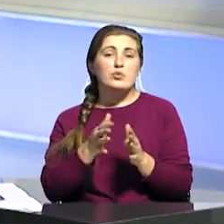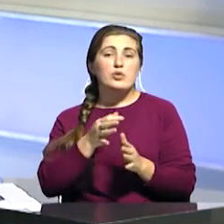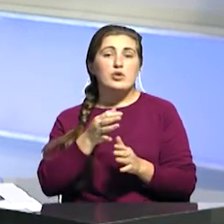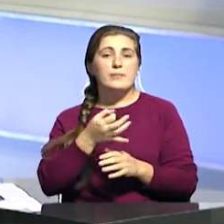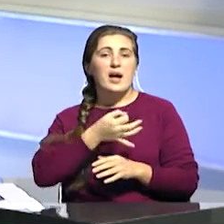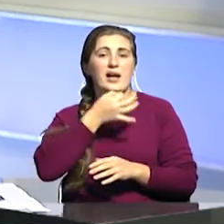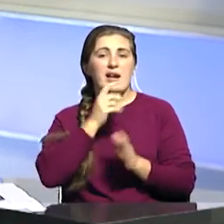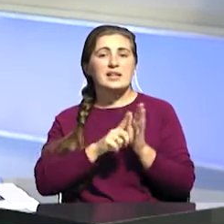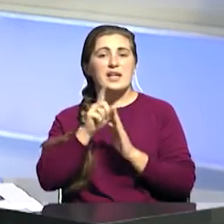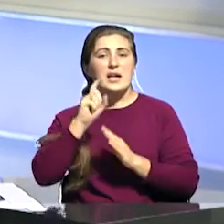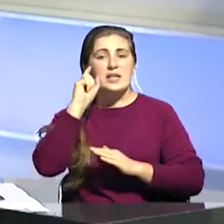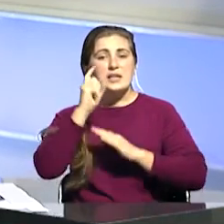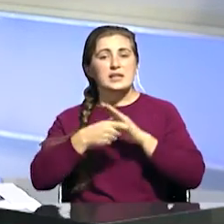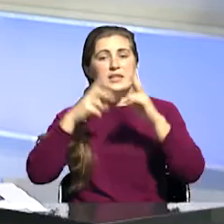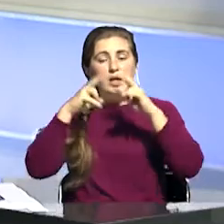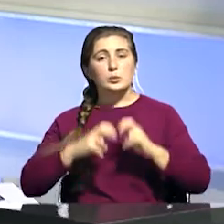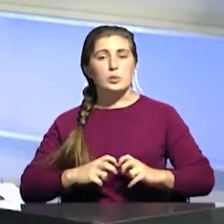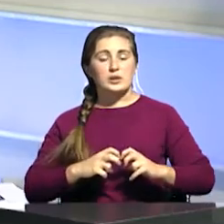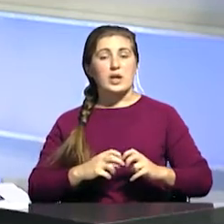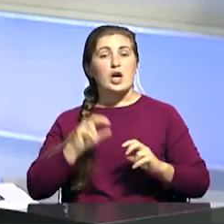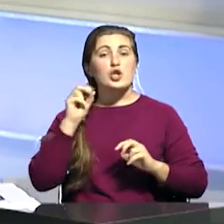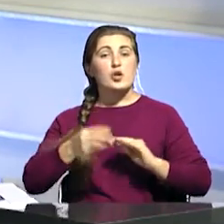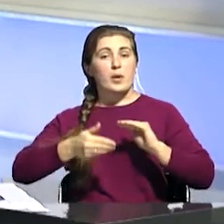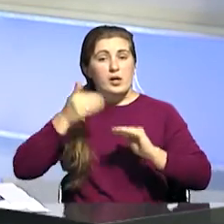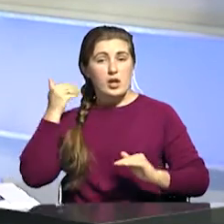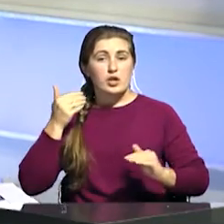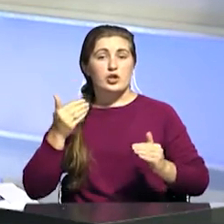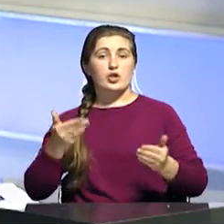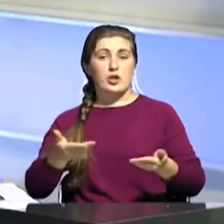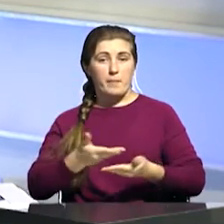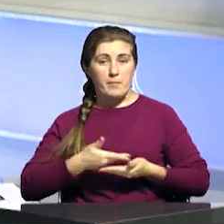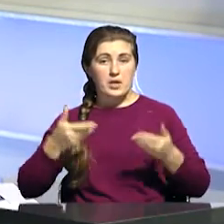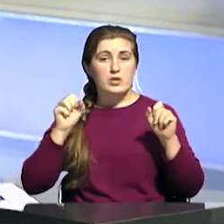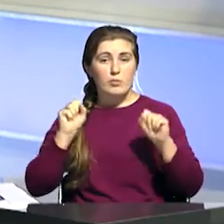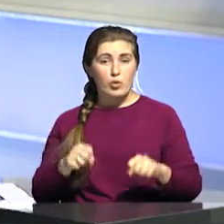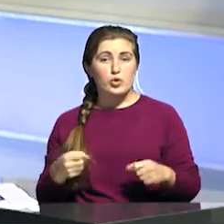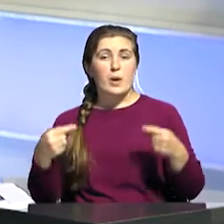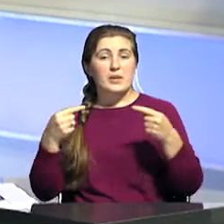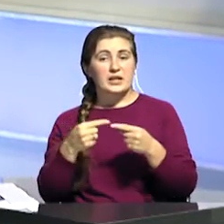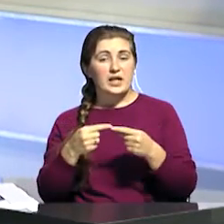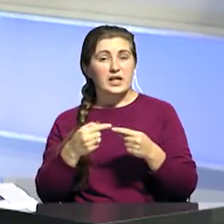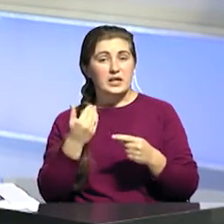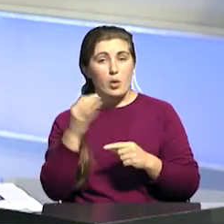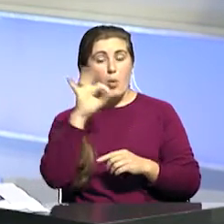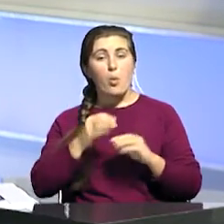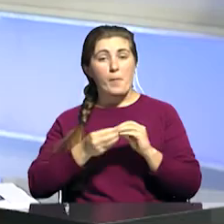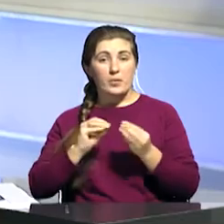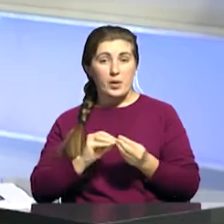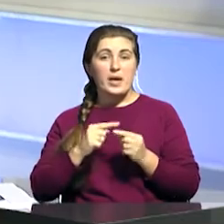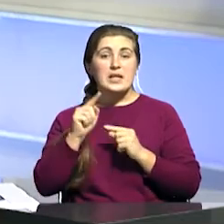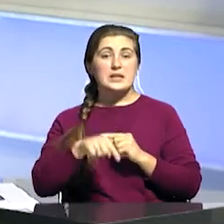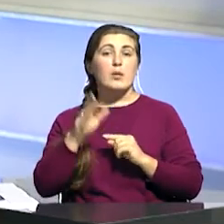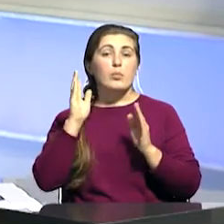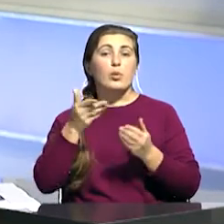диагностика процесса. Чем раньше мы сможем определить о проблеме, тем ее